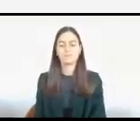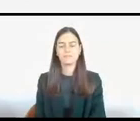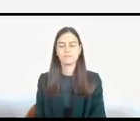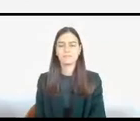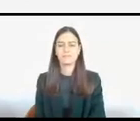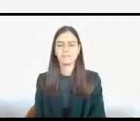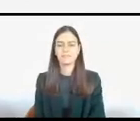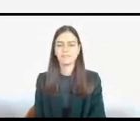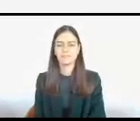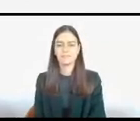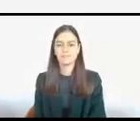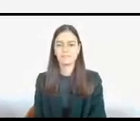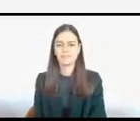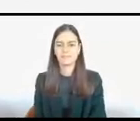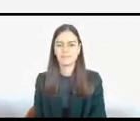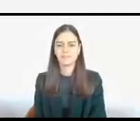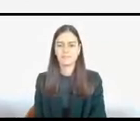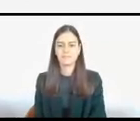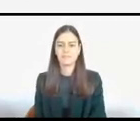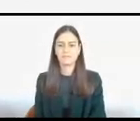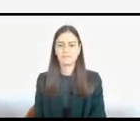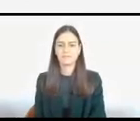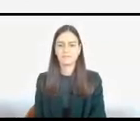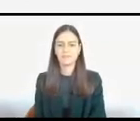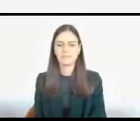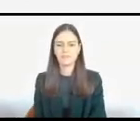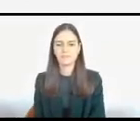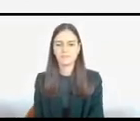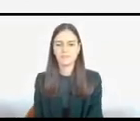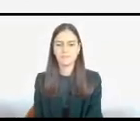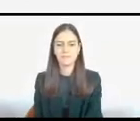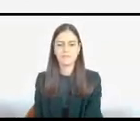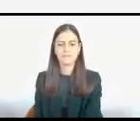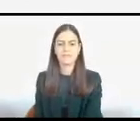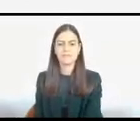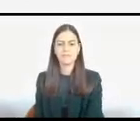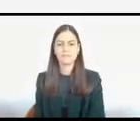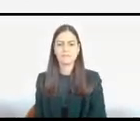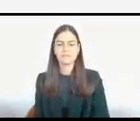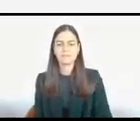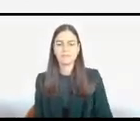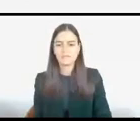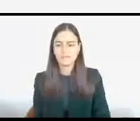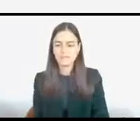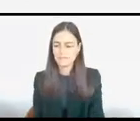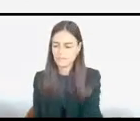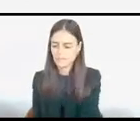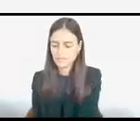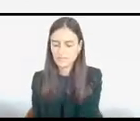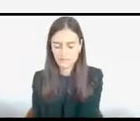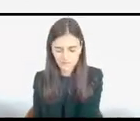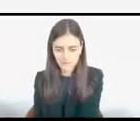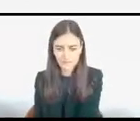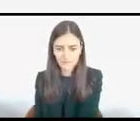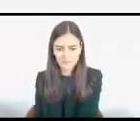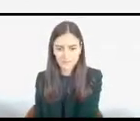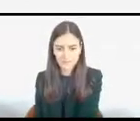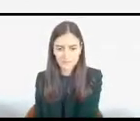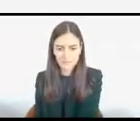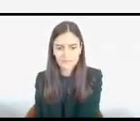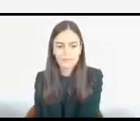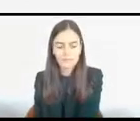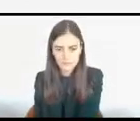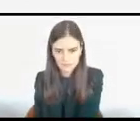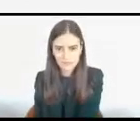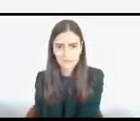personne concernée. Toutes les carrières ne sont pas linéaires. Olivier Heiger, de l'expérience terrain que vous avez à la Caisse